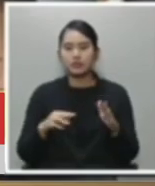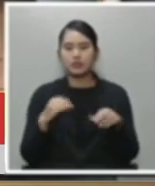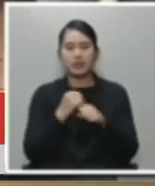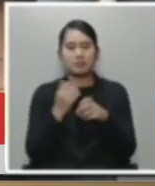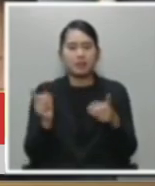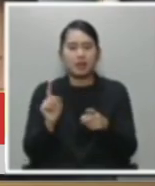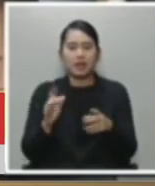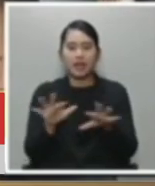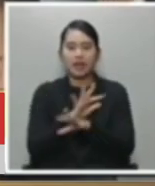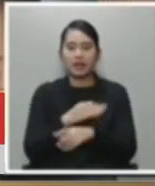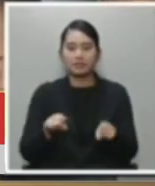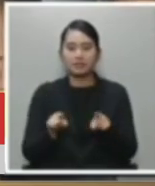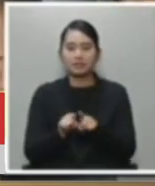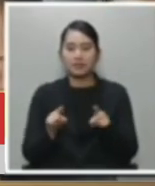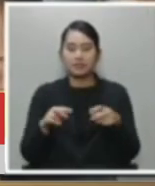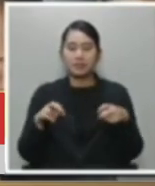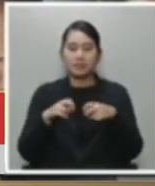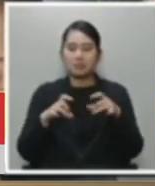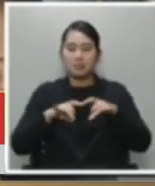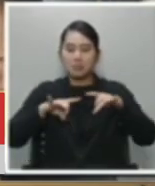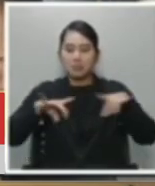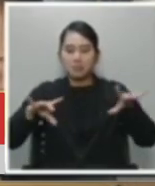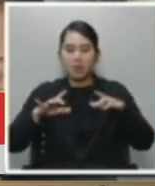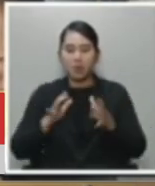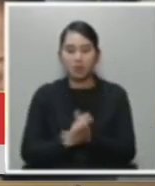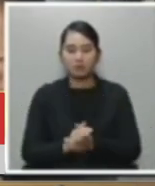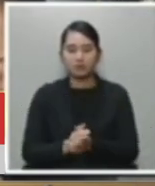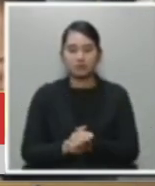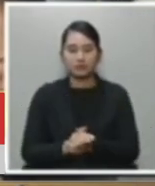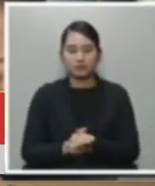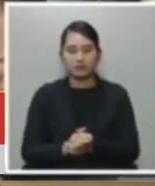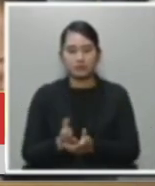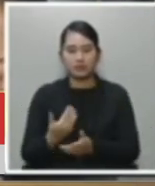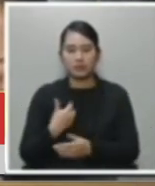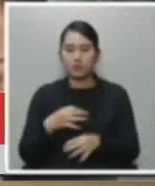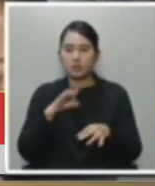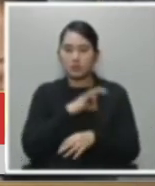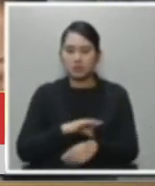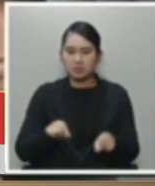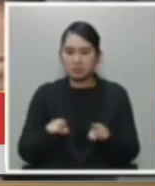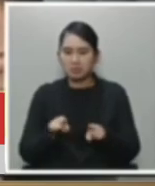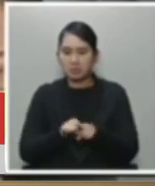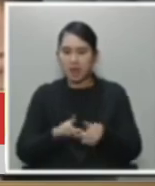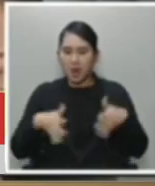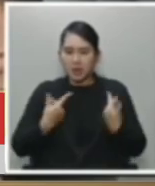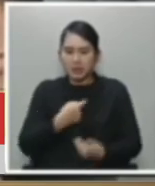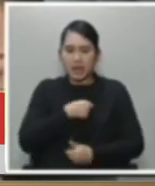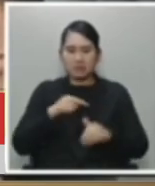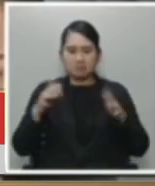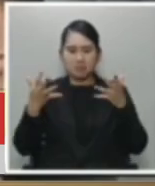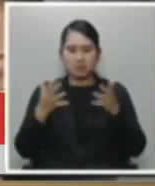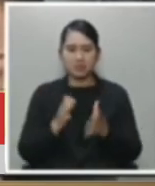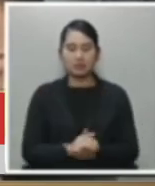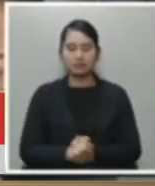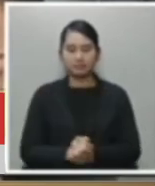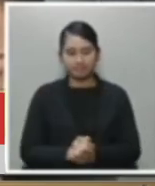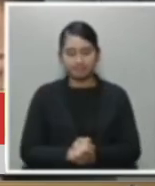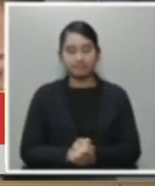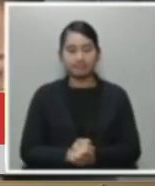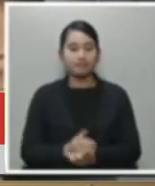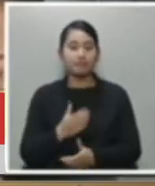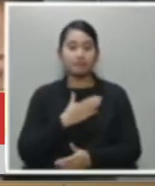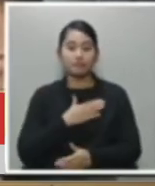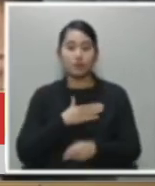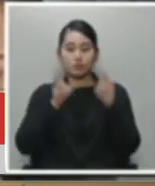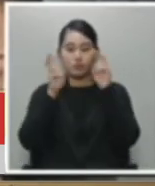องการที่จะเบี่ยงเบนประเด็นในเรื่องดังกล่าวโดยไม่อนาถรร้อนใจแต่อย่างใดท่านประธานที่เคารพผมได้ตั้